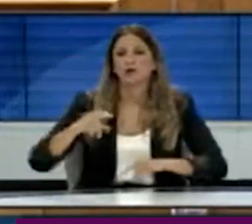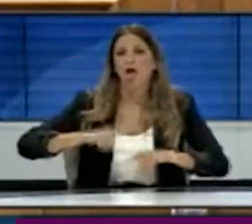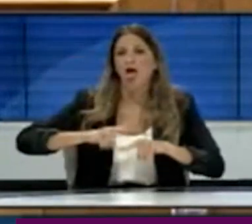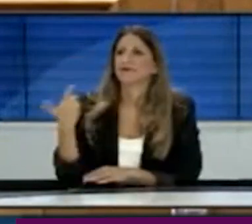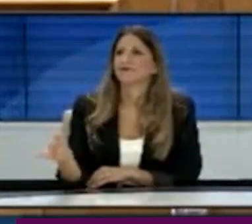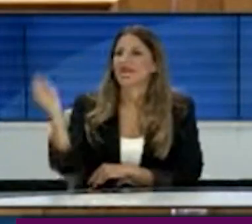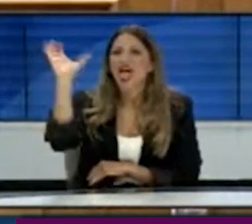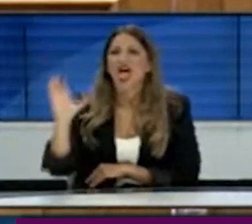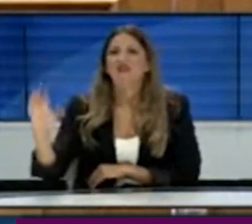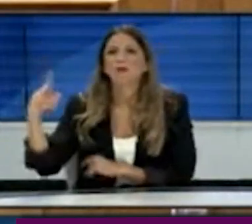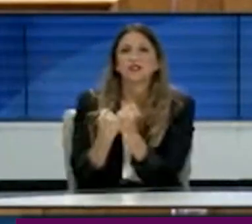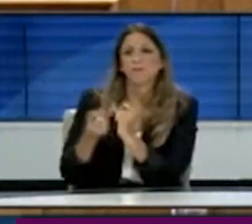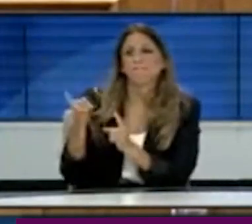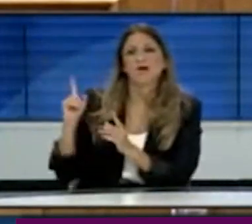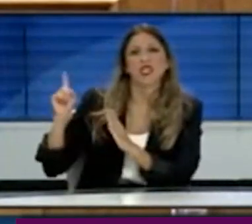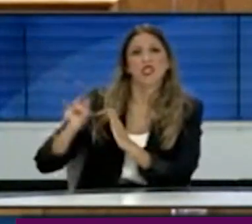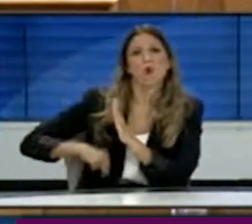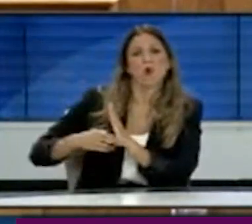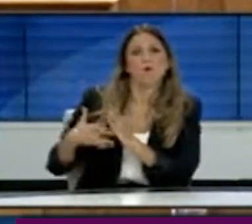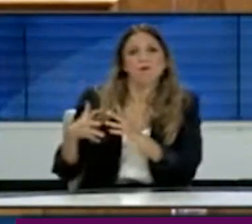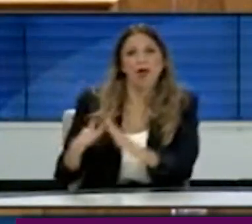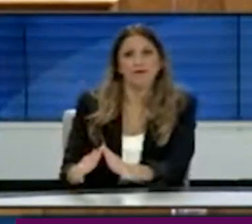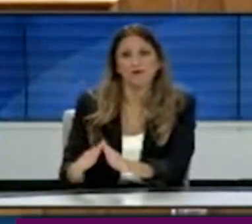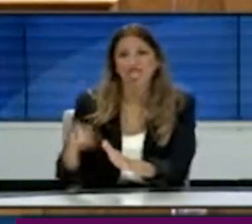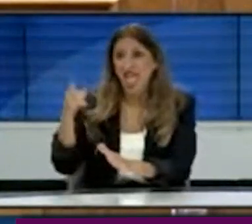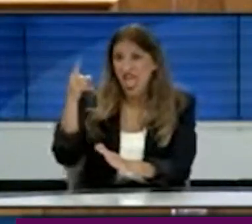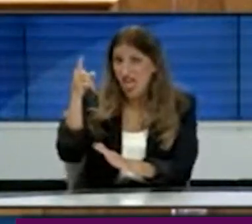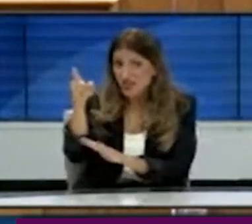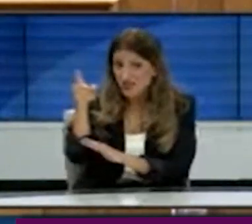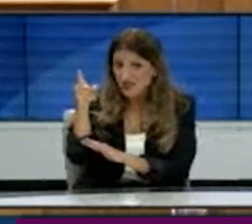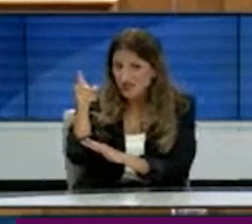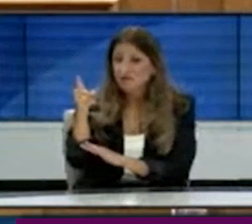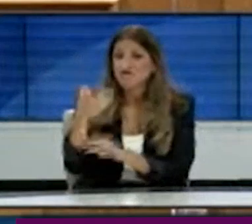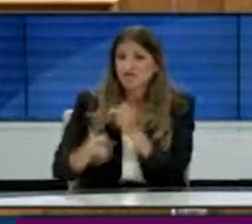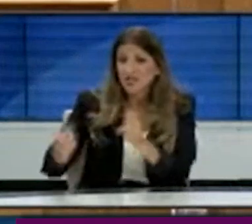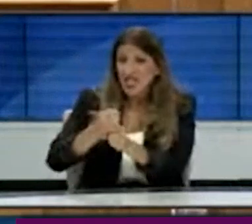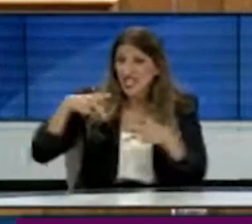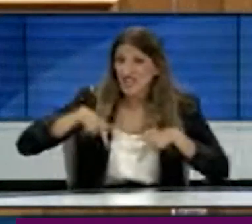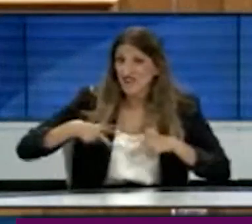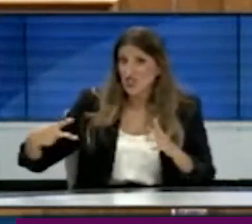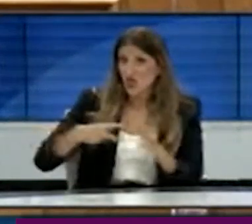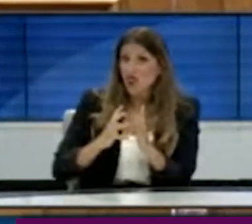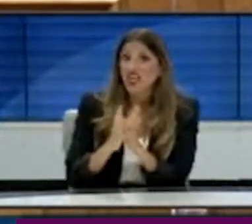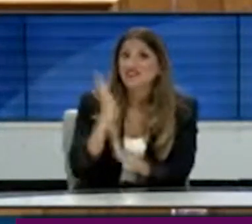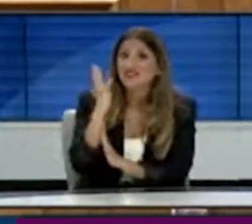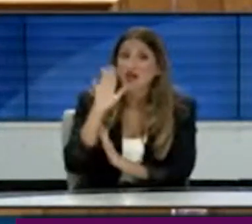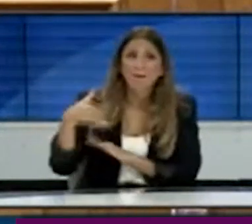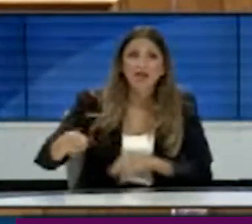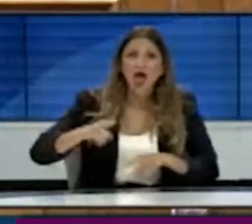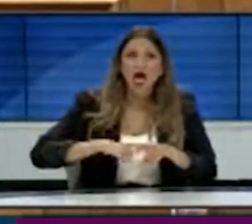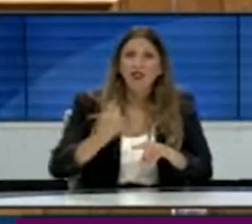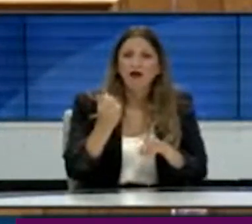των μνημονίων? Εσείς δεν είστε που αφήσατε την πατρίδα με άδεια ταμεία το 2014 για να